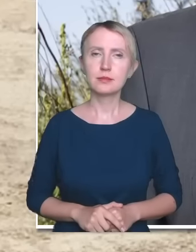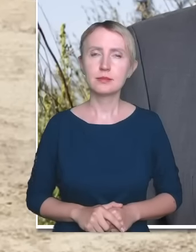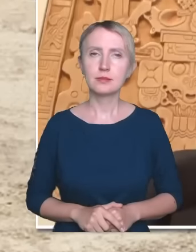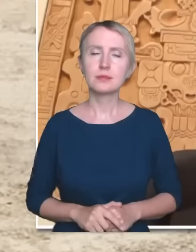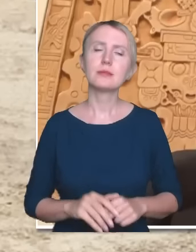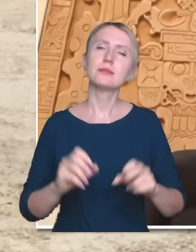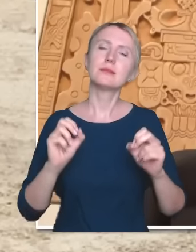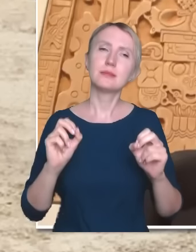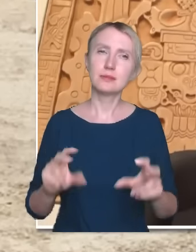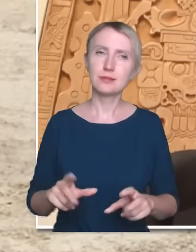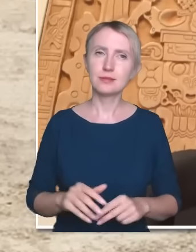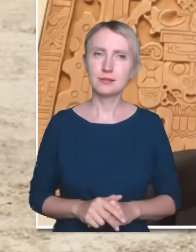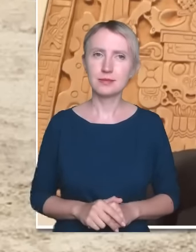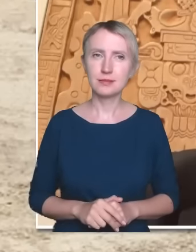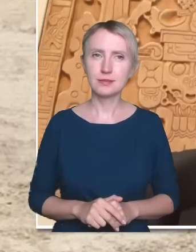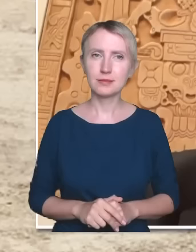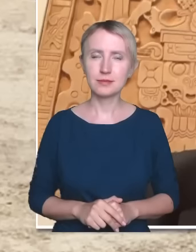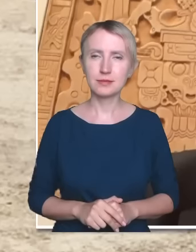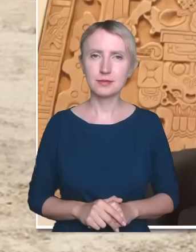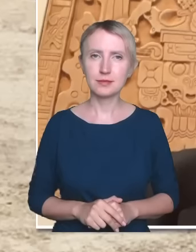Oczywiście.